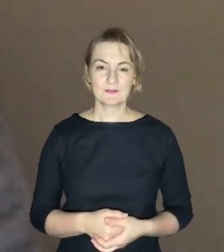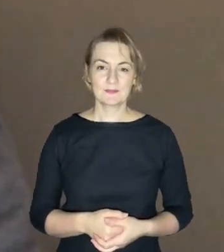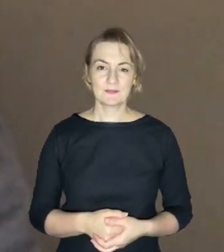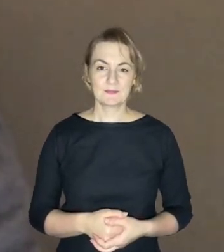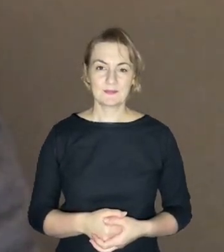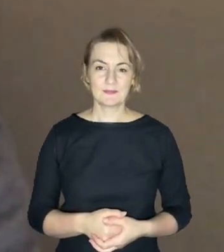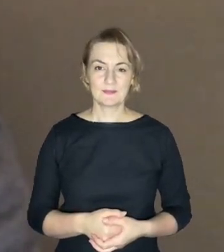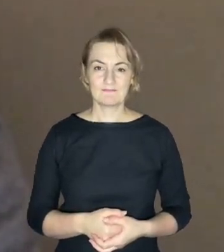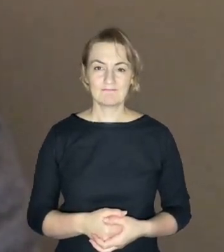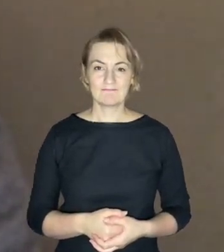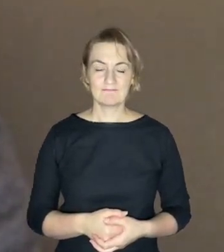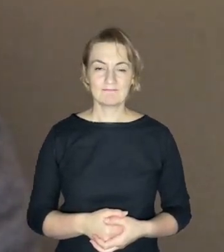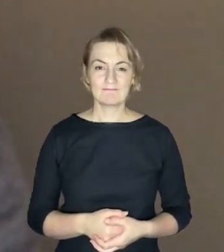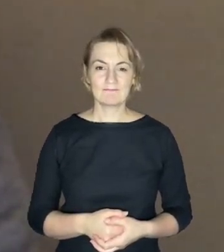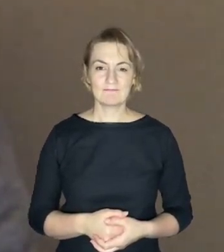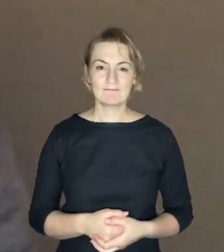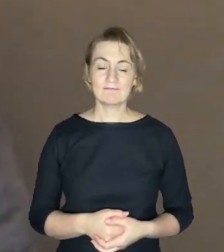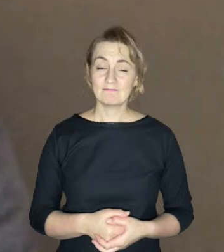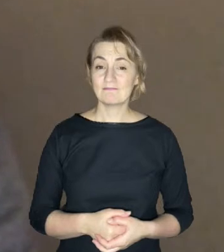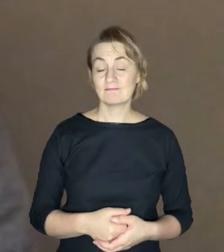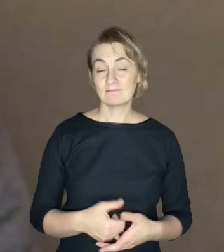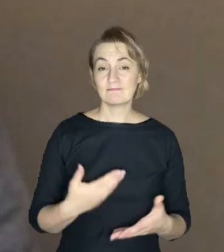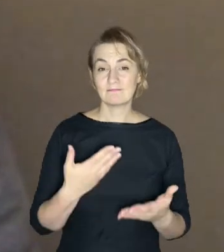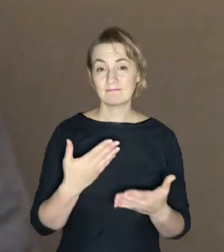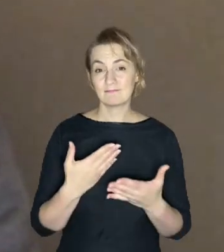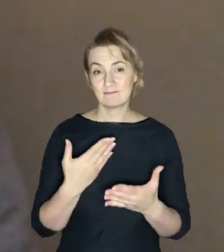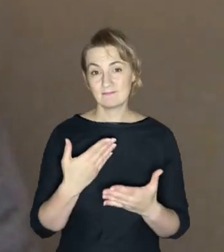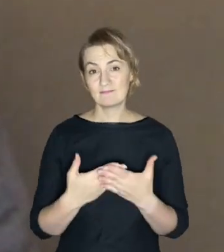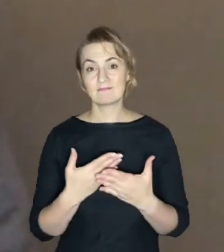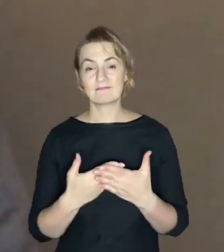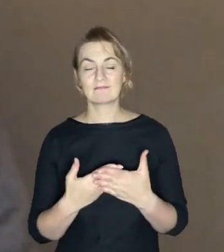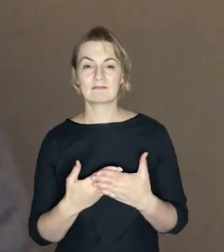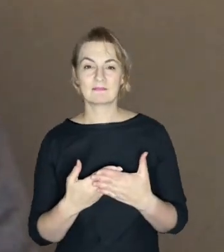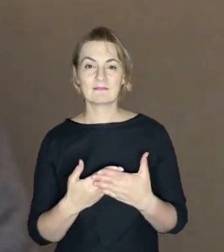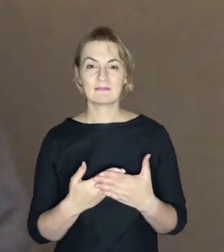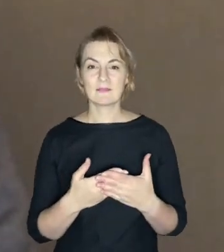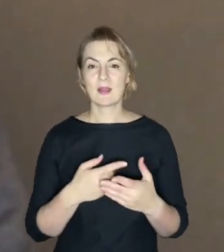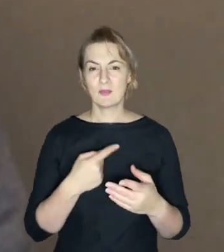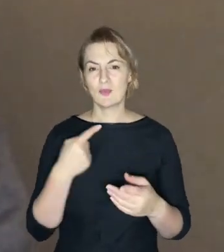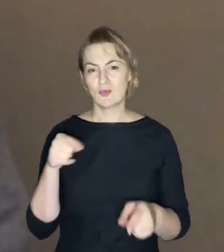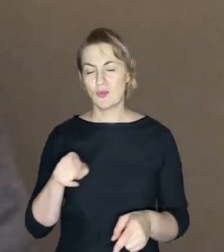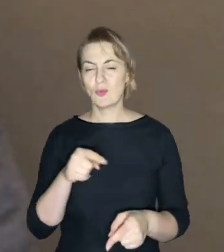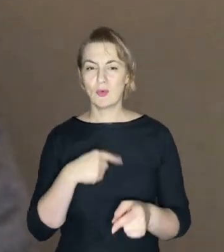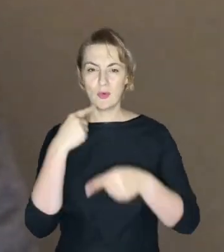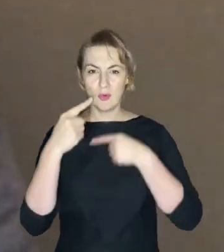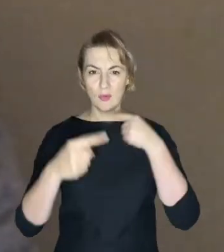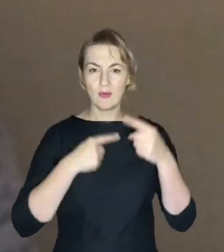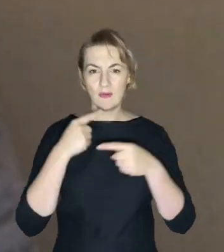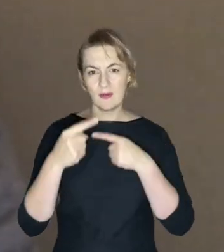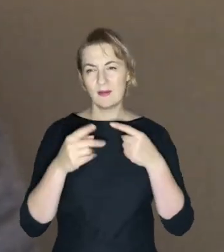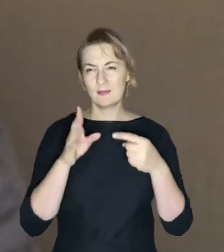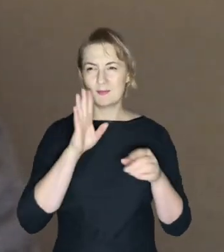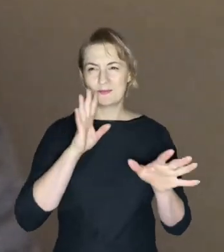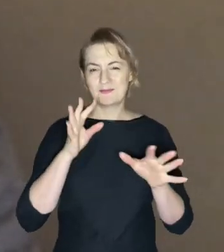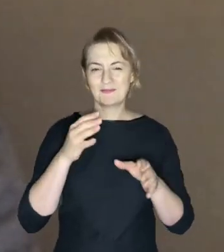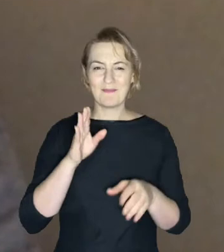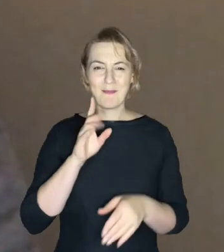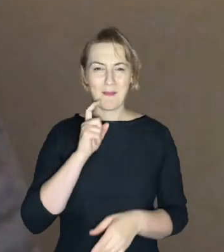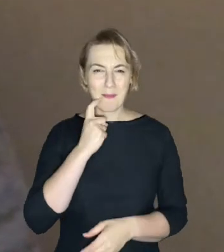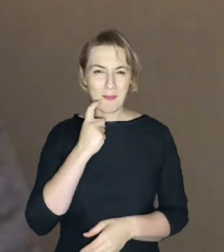Więc właściwie z tego punktu widzenia, tak snując taką opowieść, prawda, taką baśń trochę